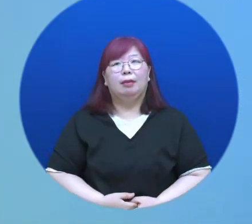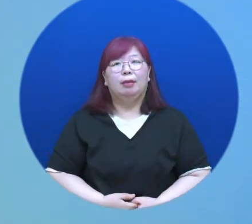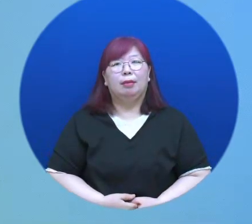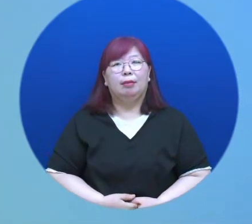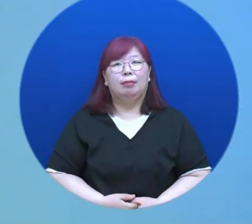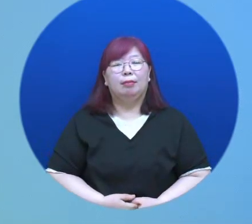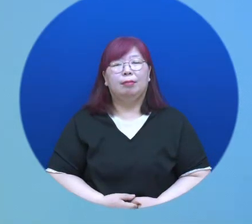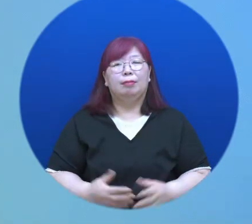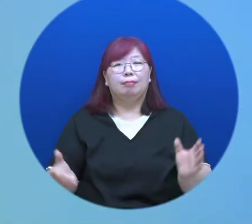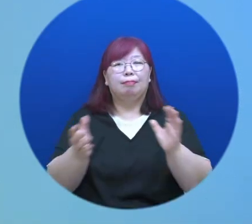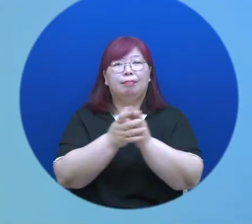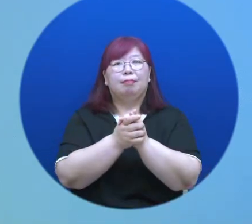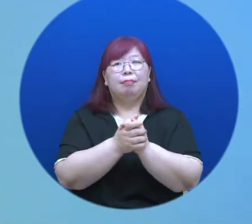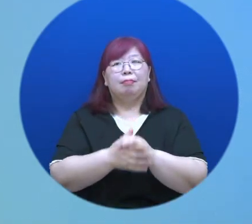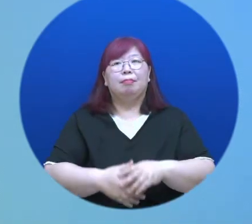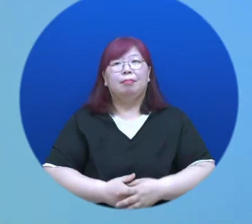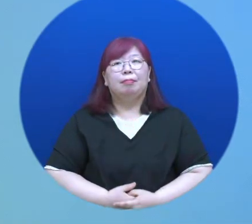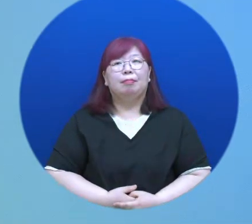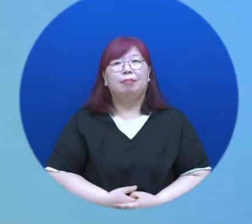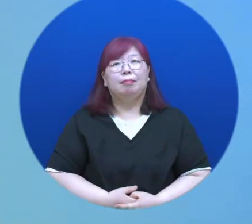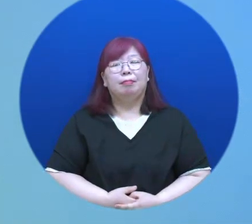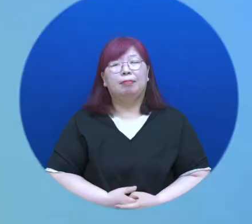아멘.